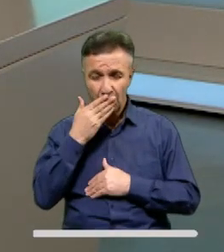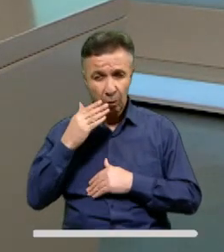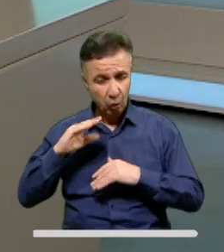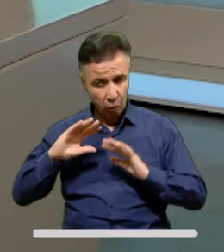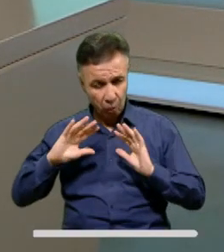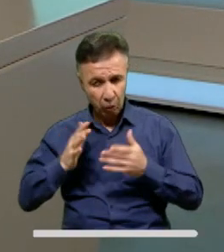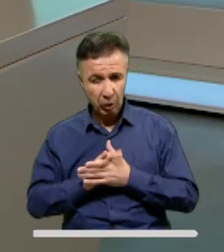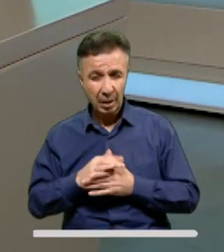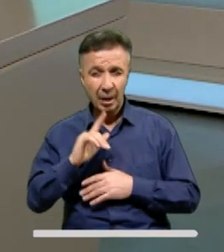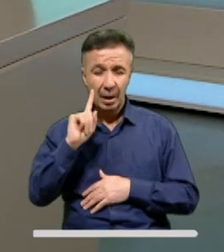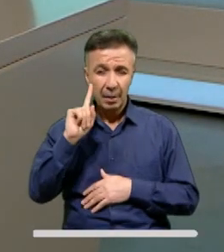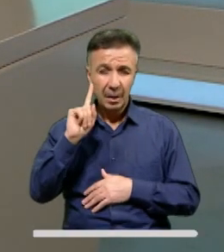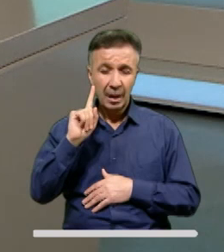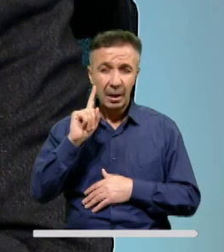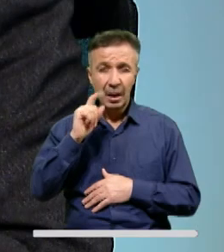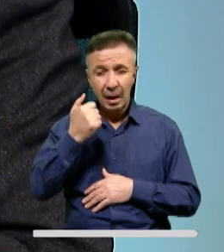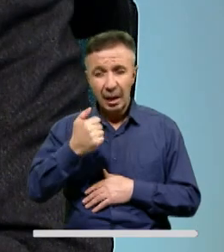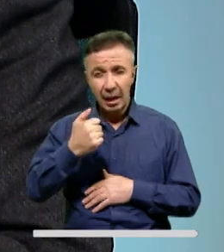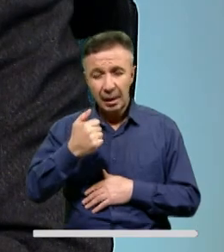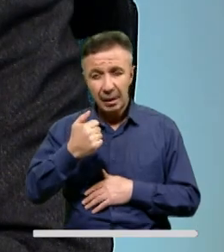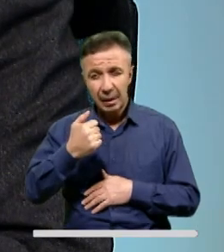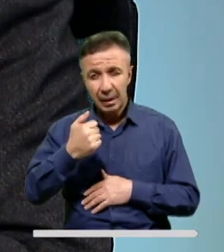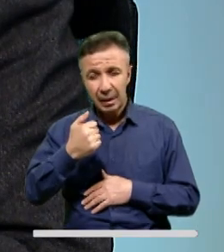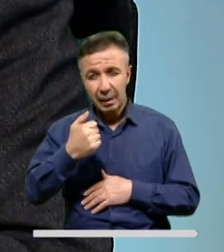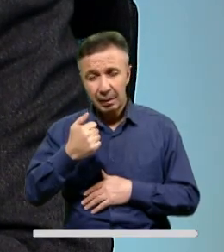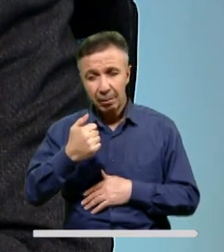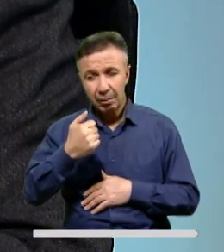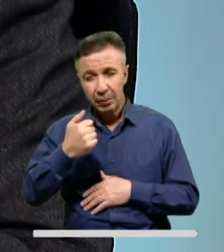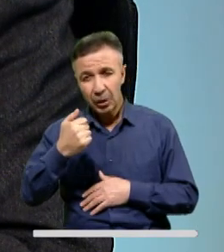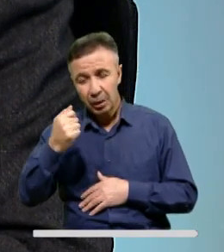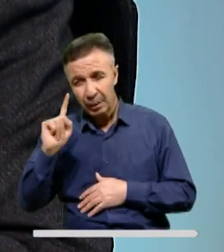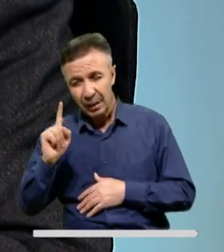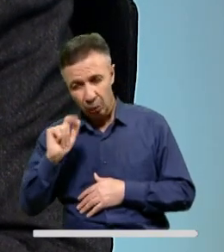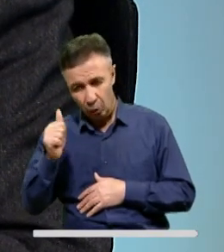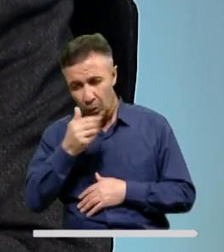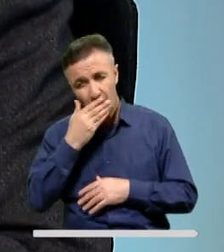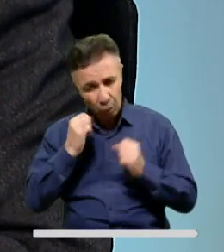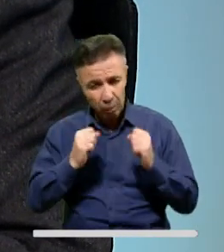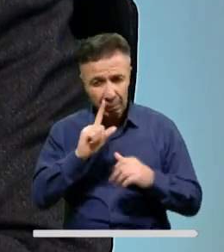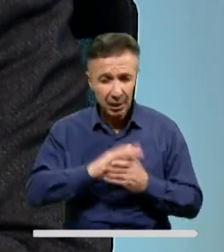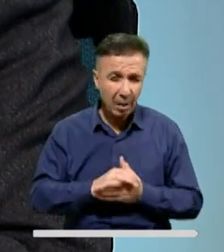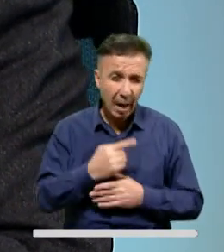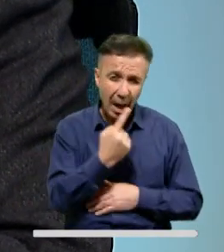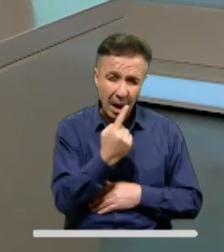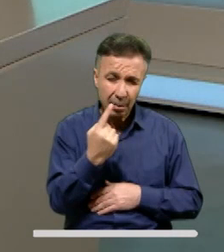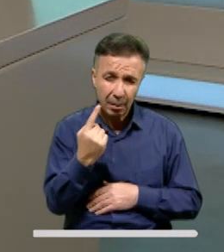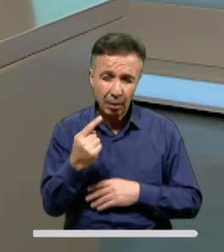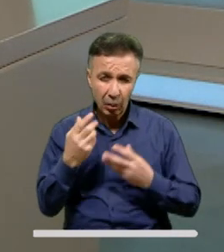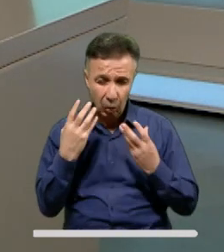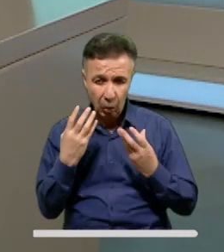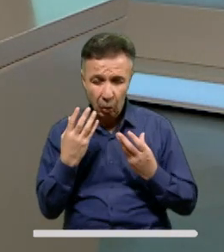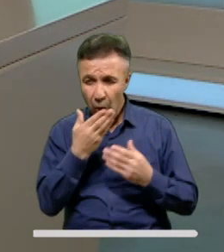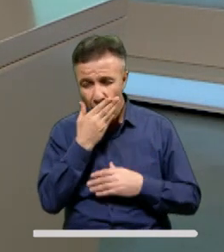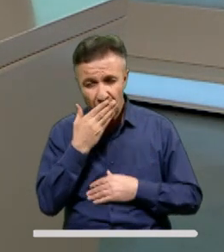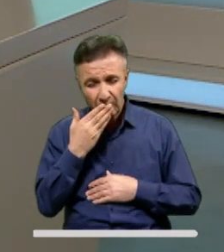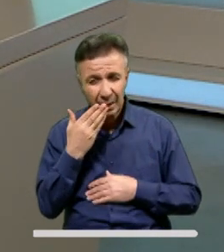tane 61 gün tutmak lazım yoksa her bir oruç için hani kefaret